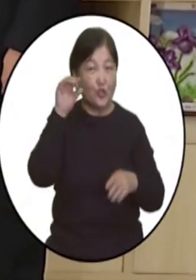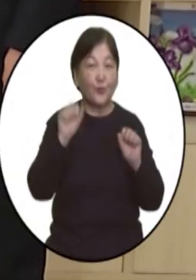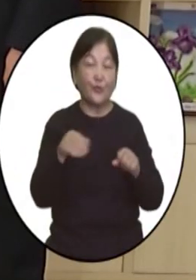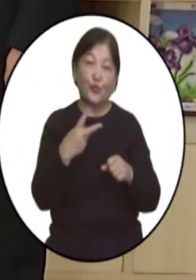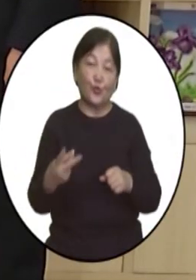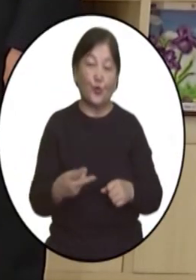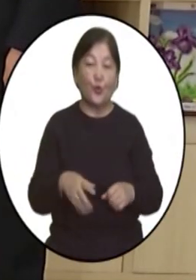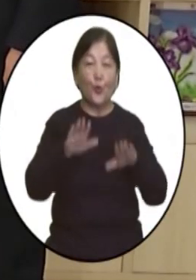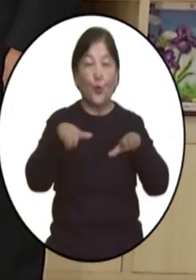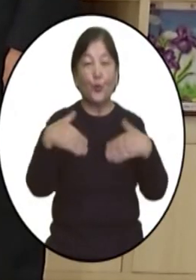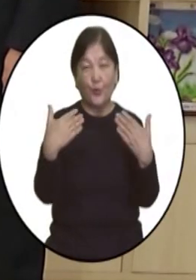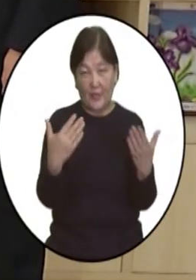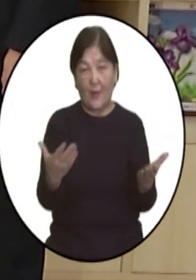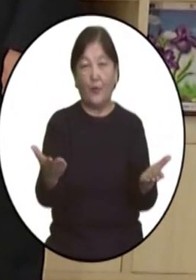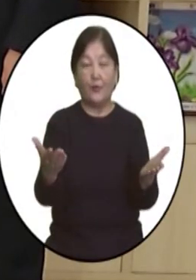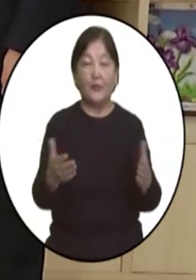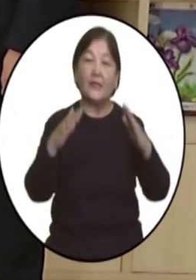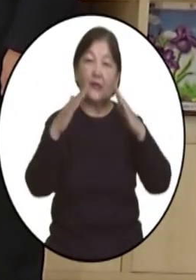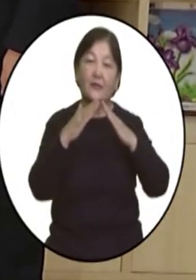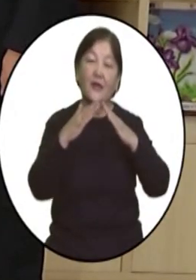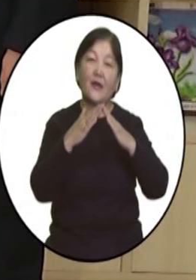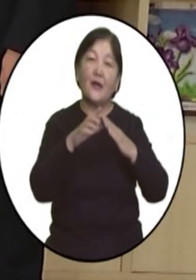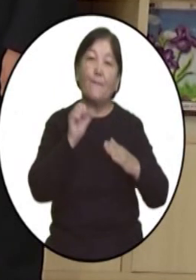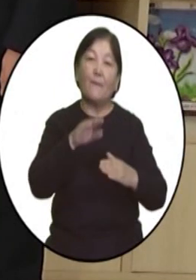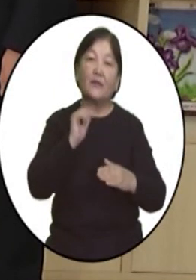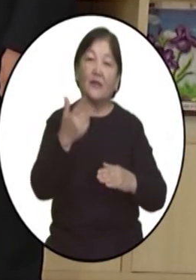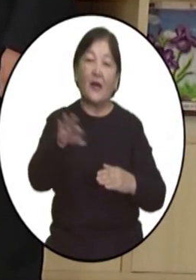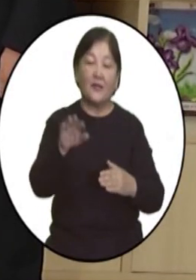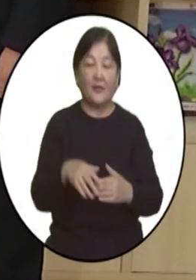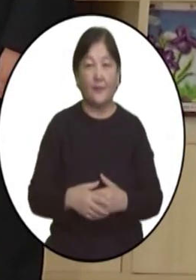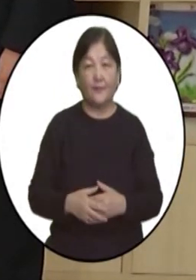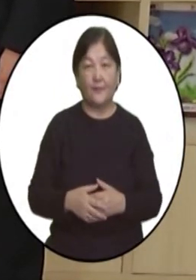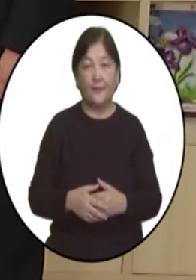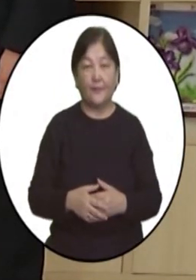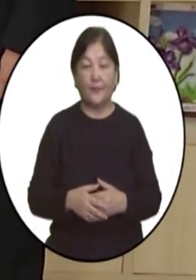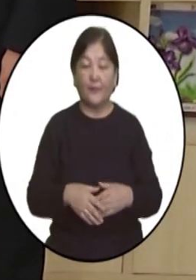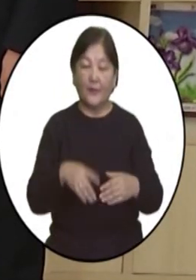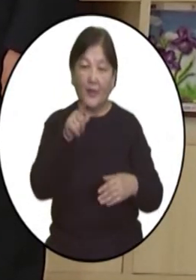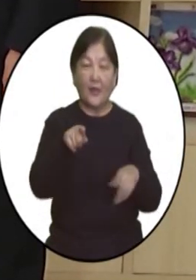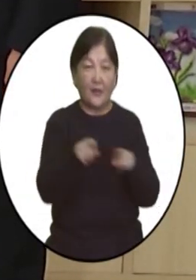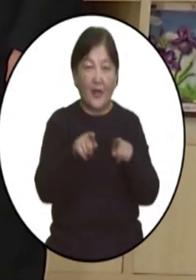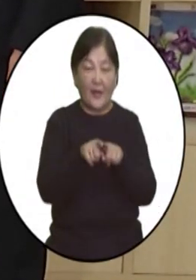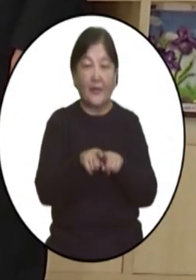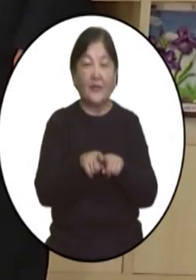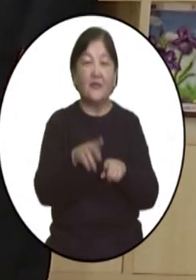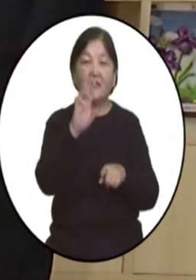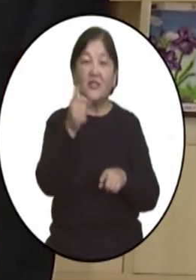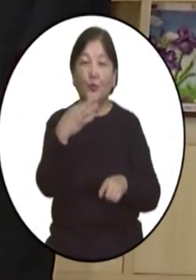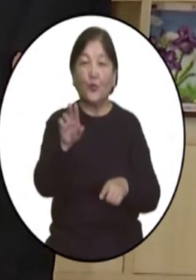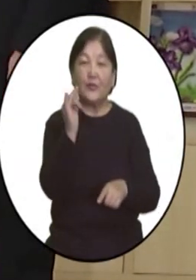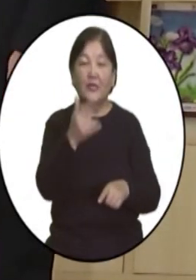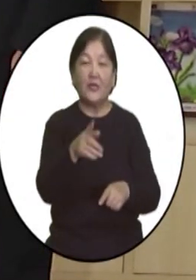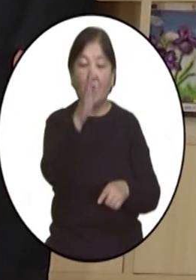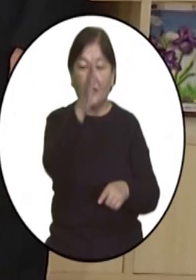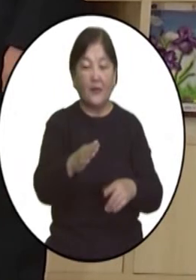За сурагчид та бүхэн гэртээ баттгаад за дээрх цэгүүдийг байгуулаарай. За